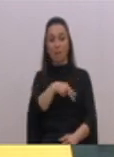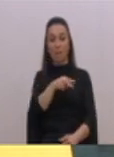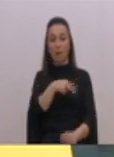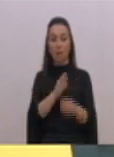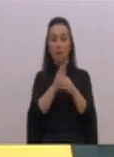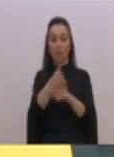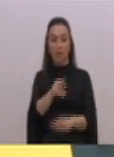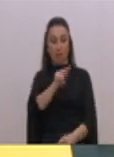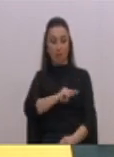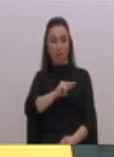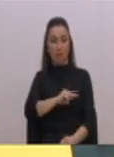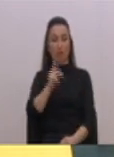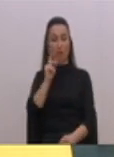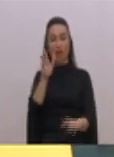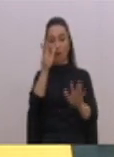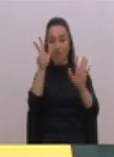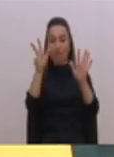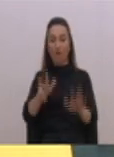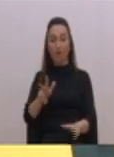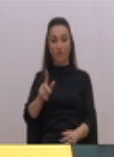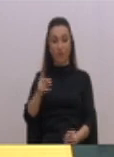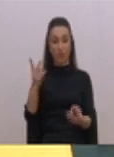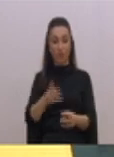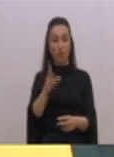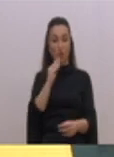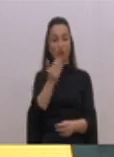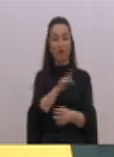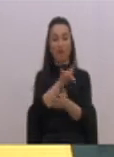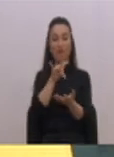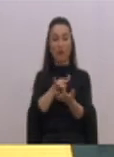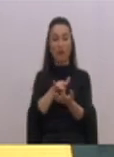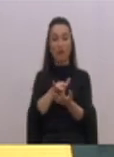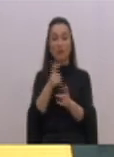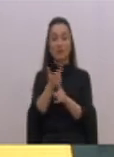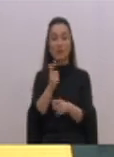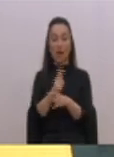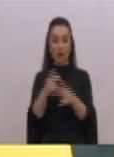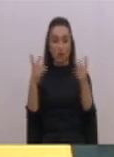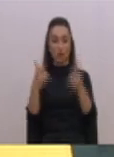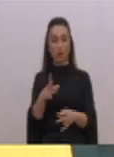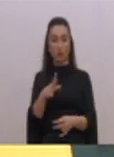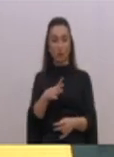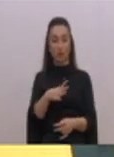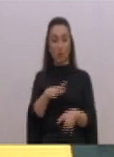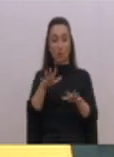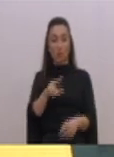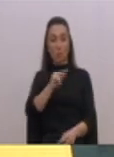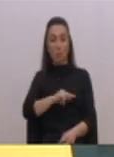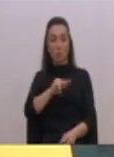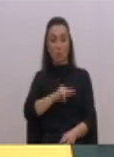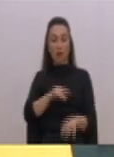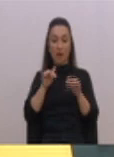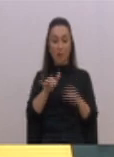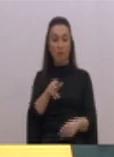შემოსულიყავით და გემუშავათ. 8 თვე დაგჭირდათ, როცა თქვენს ქვეყანას ყველაზე ძალიან სჭირდებოდა ფუნქციური პარლამენტი,